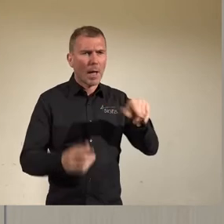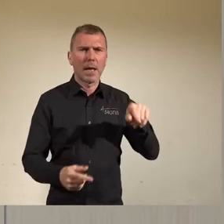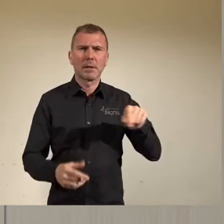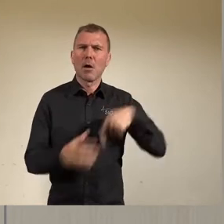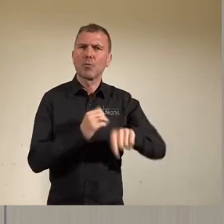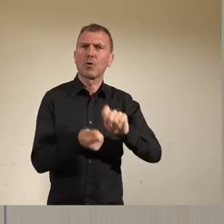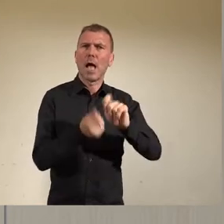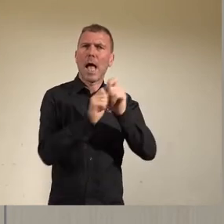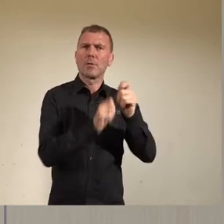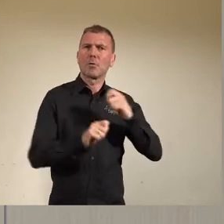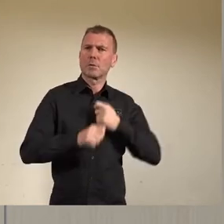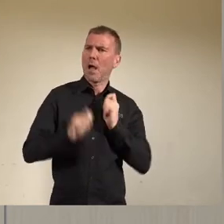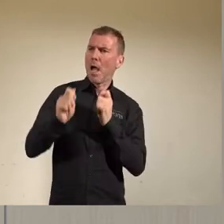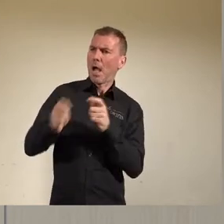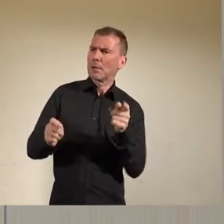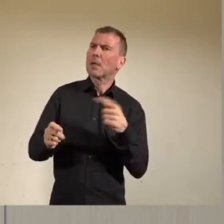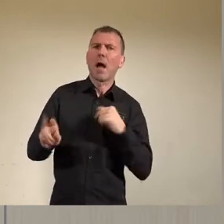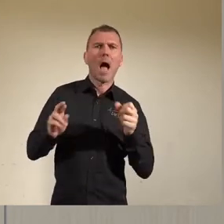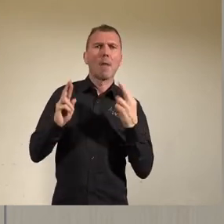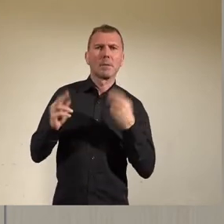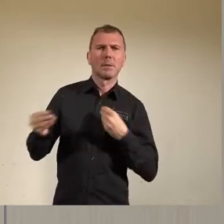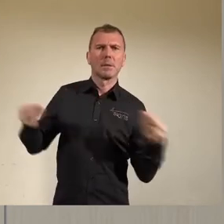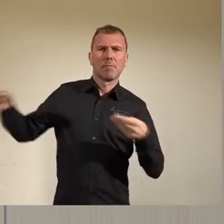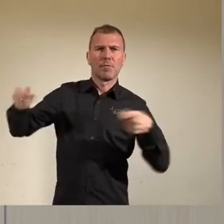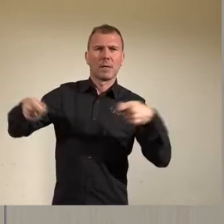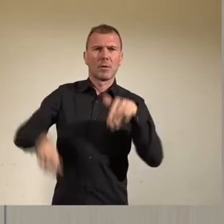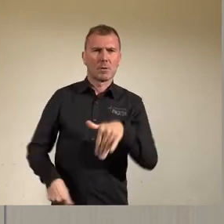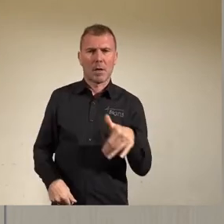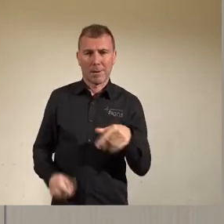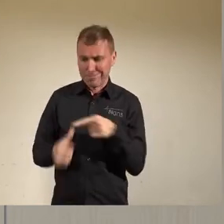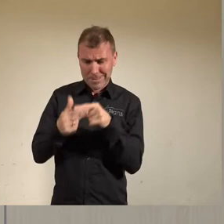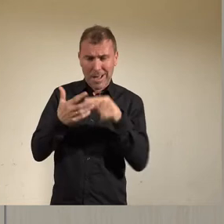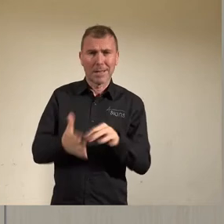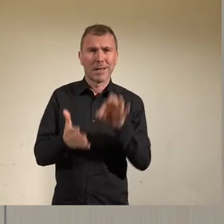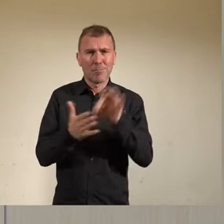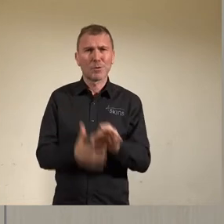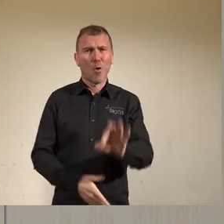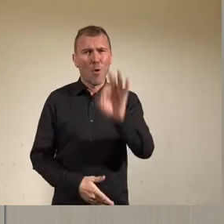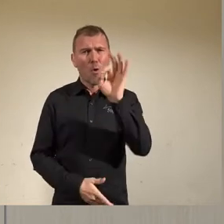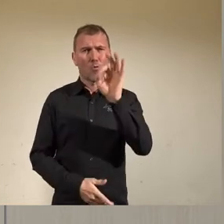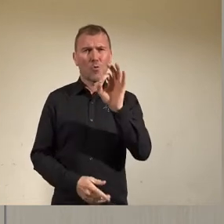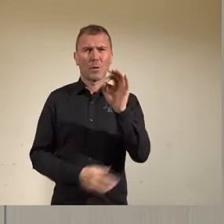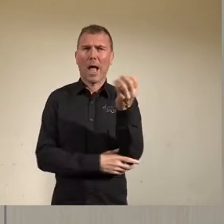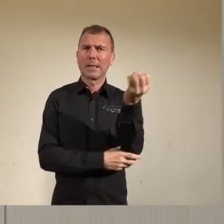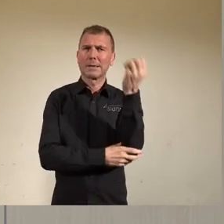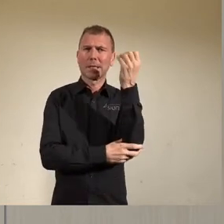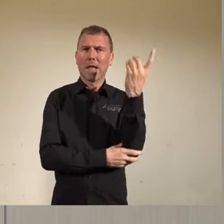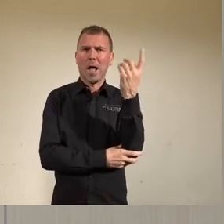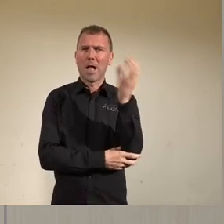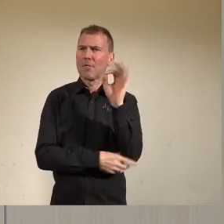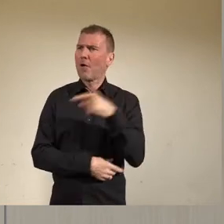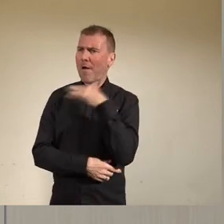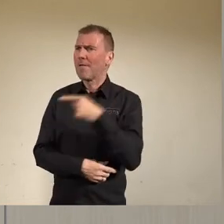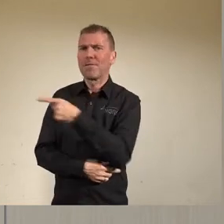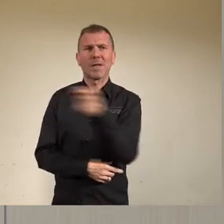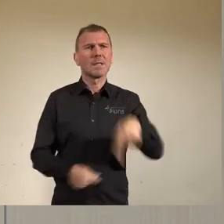durch Änderungsanträge abgesichert werden konnten. Auch das sind alles gute Signale für viele, die in dieser